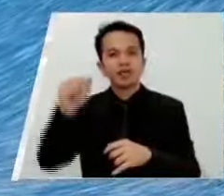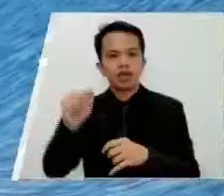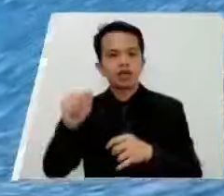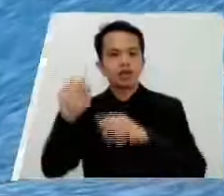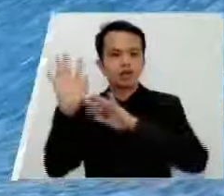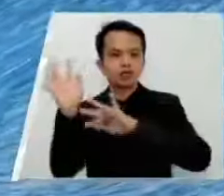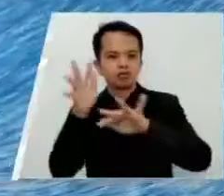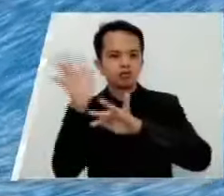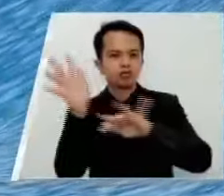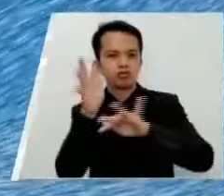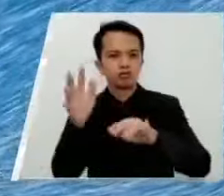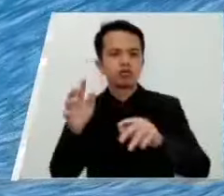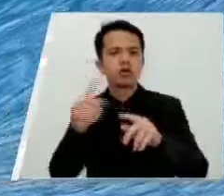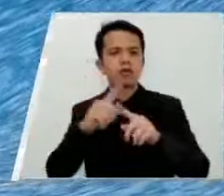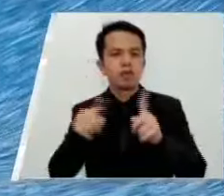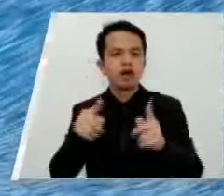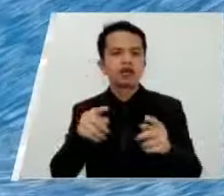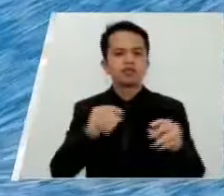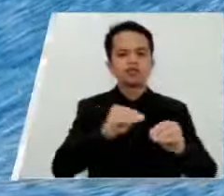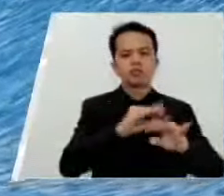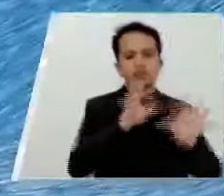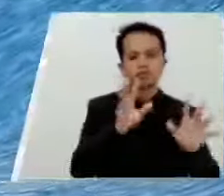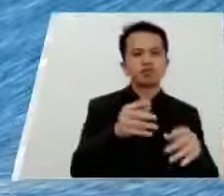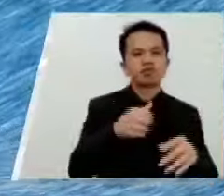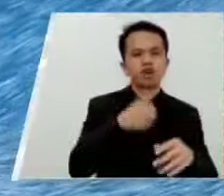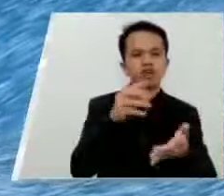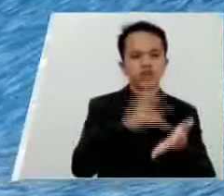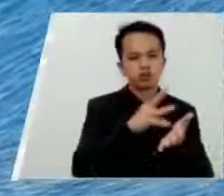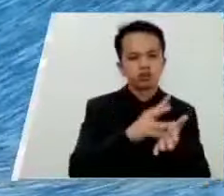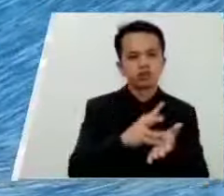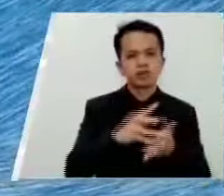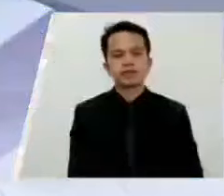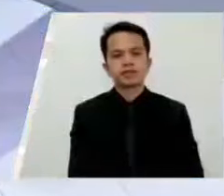panahon sa malaking bahagi ng bansa.